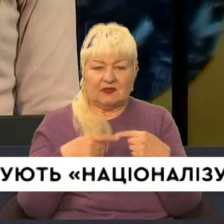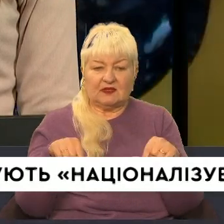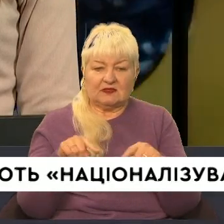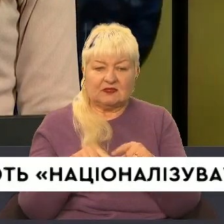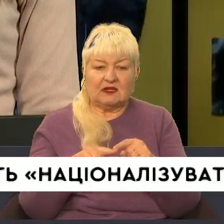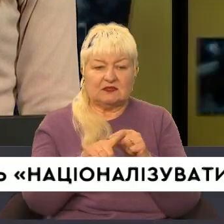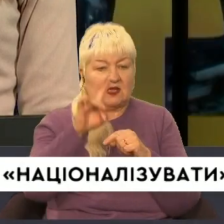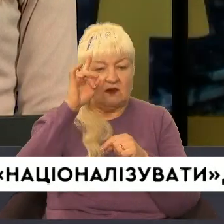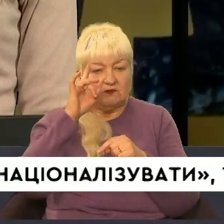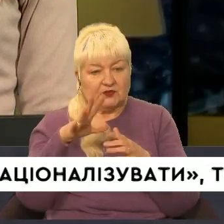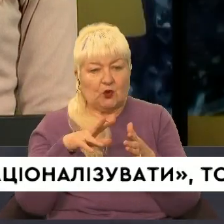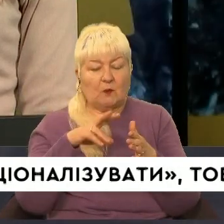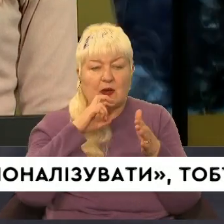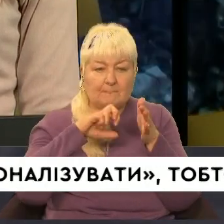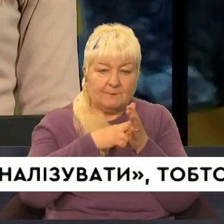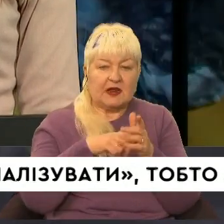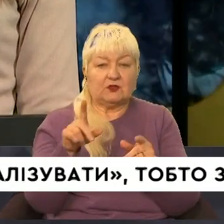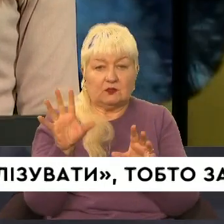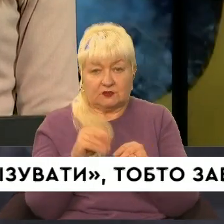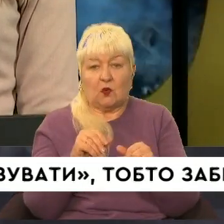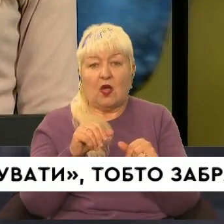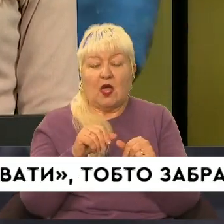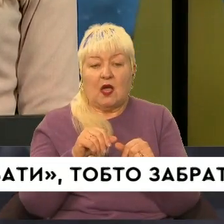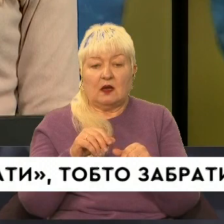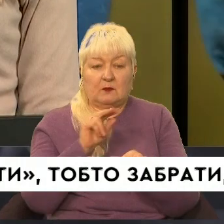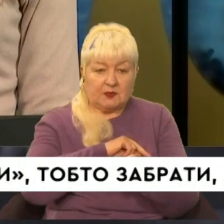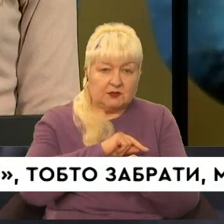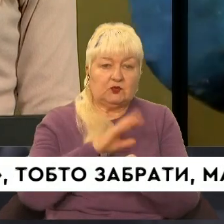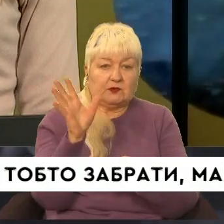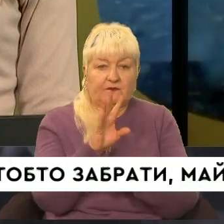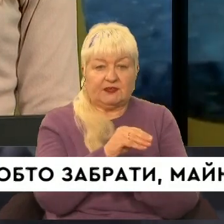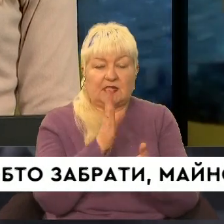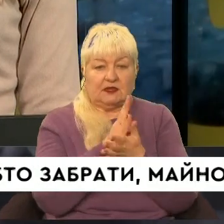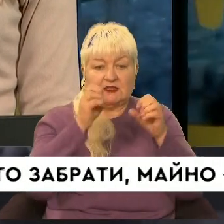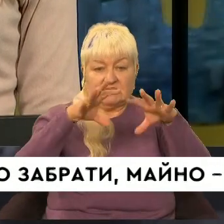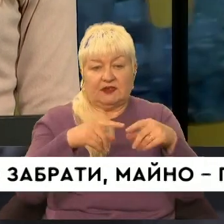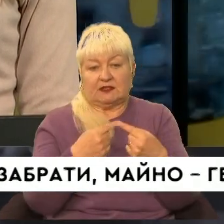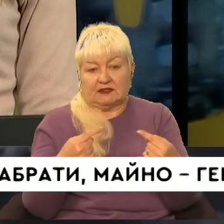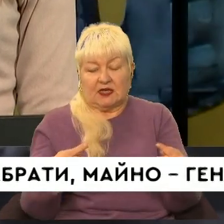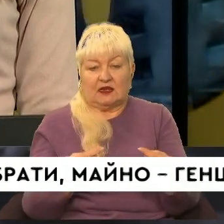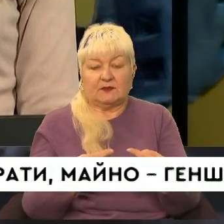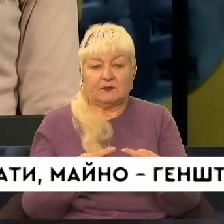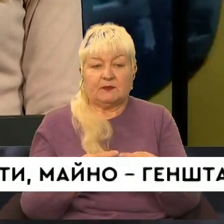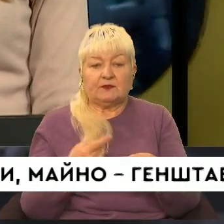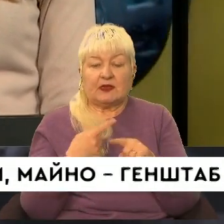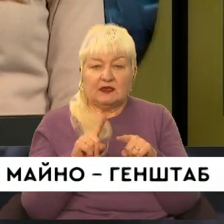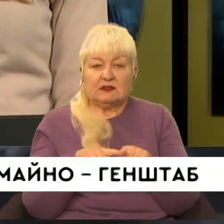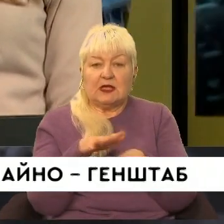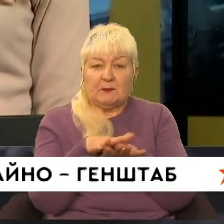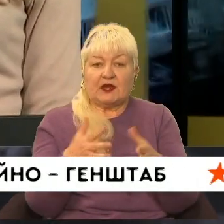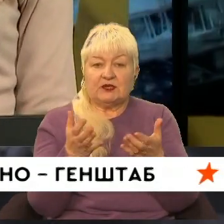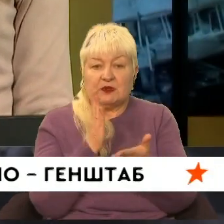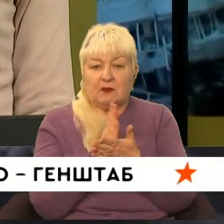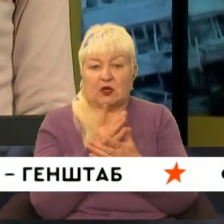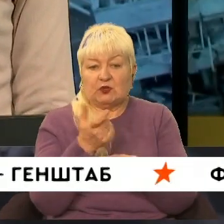нема нікого. Заправка працює, все видно, що все світиться і так далі. Тому от ті мережі, вони отримали найбільший попит, і